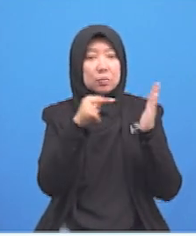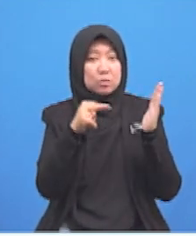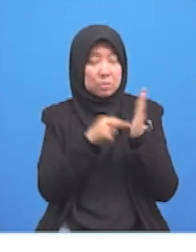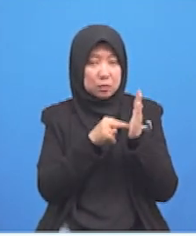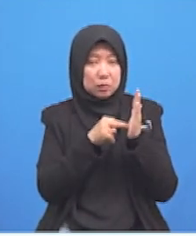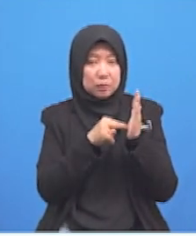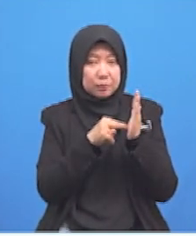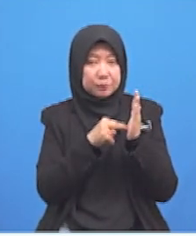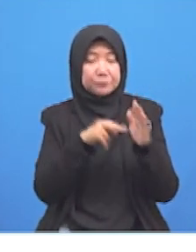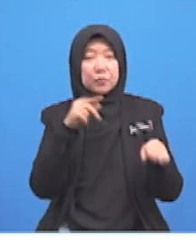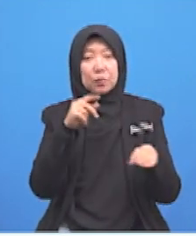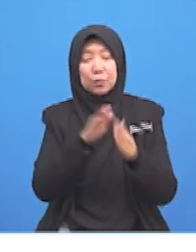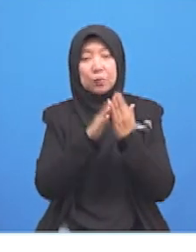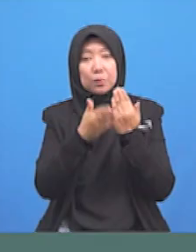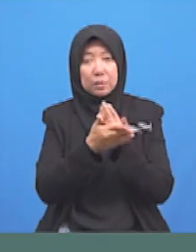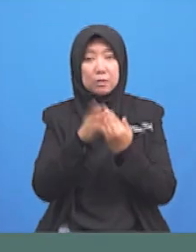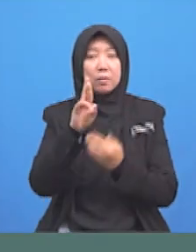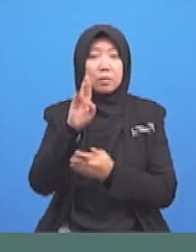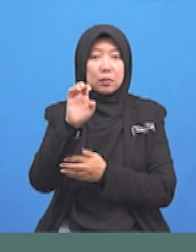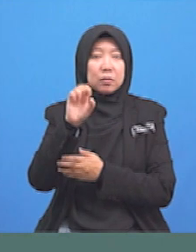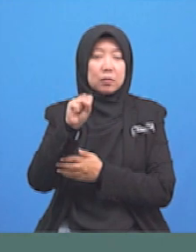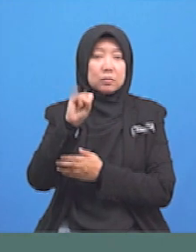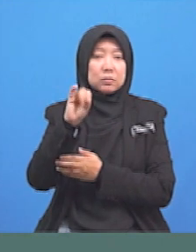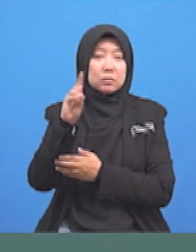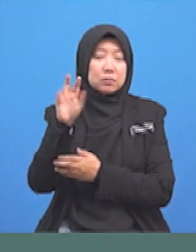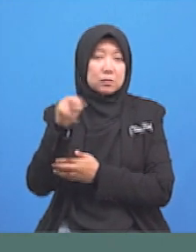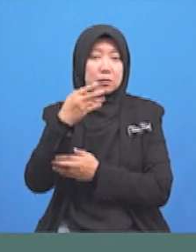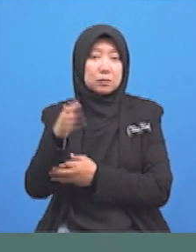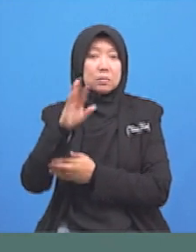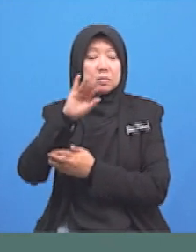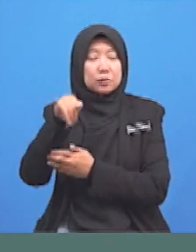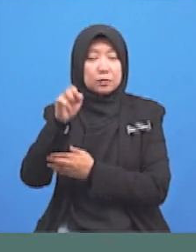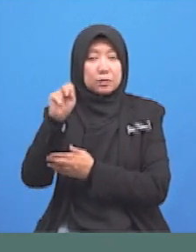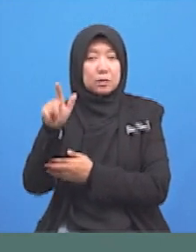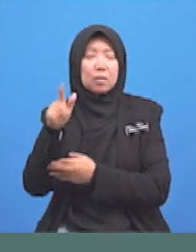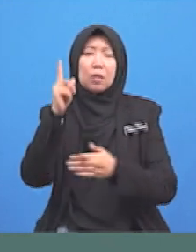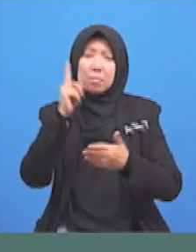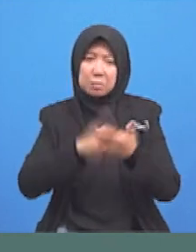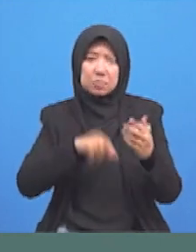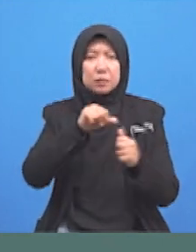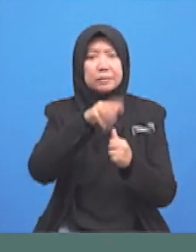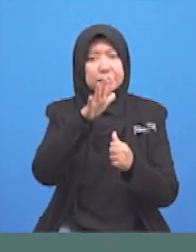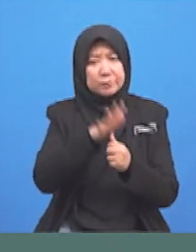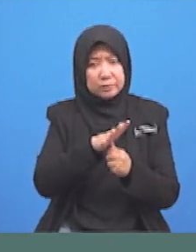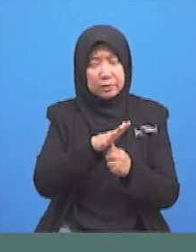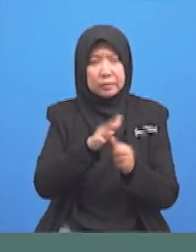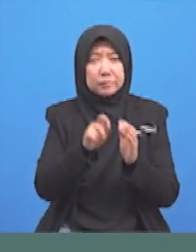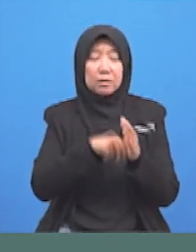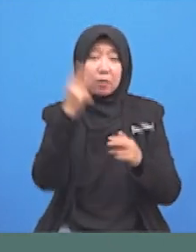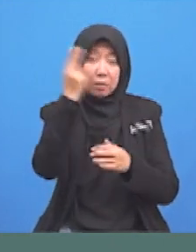di tangan Residen General. Oleh itu, apakah kesannya terhadap kuasa Raja-Raja